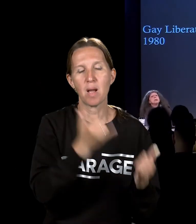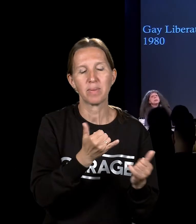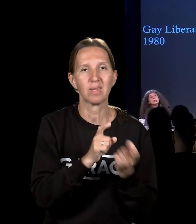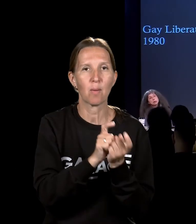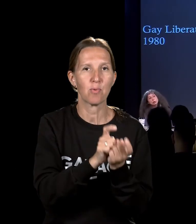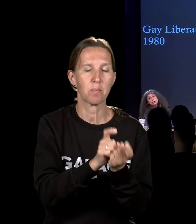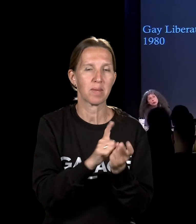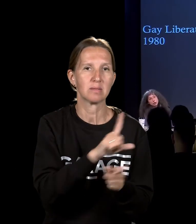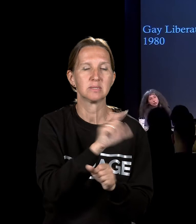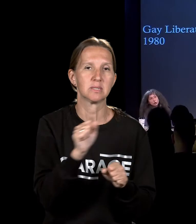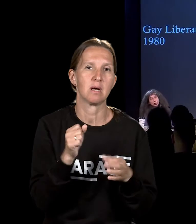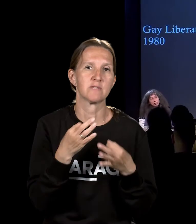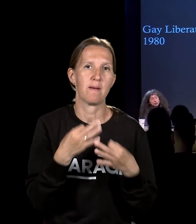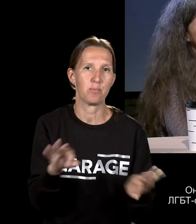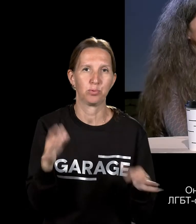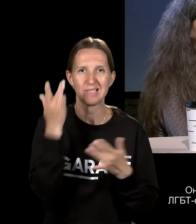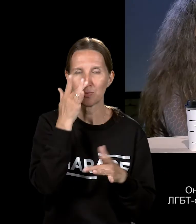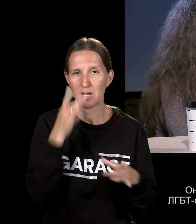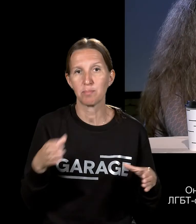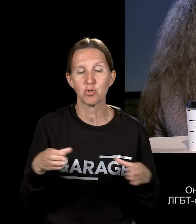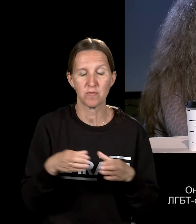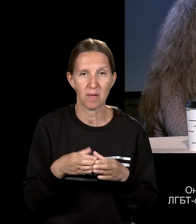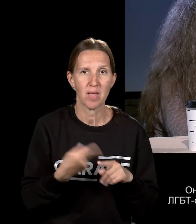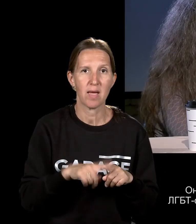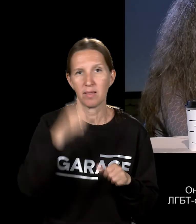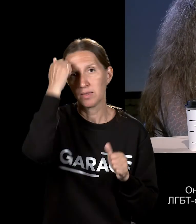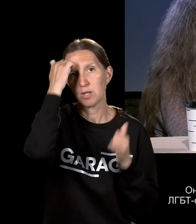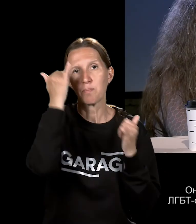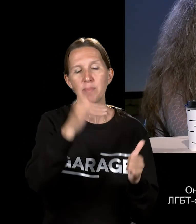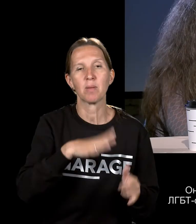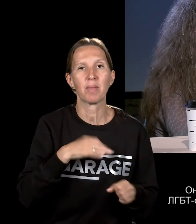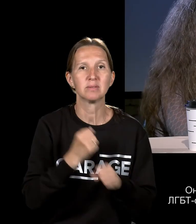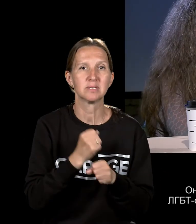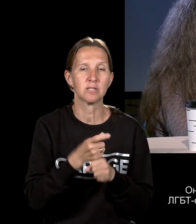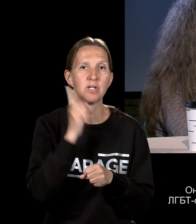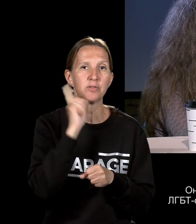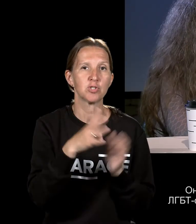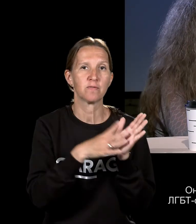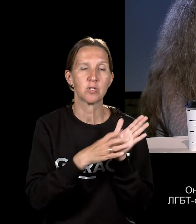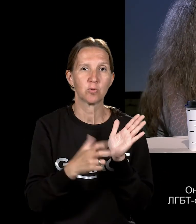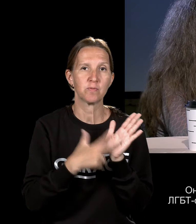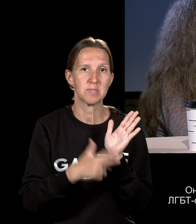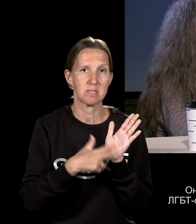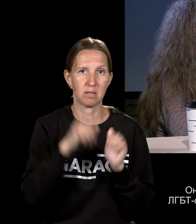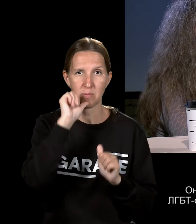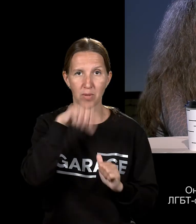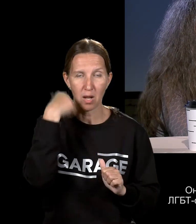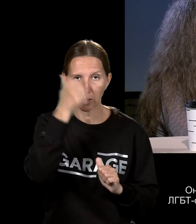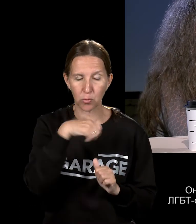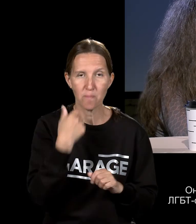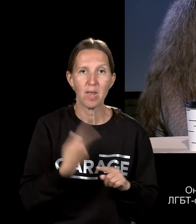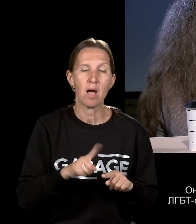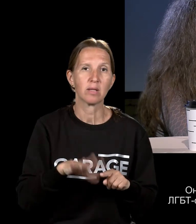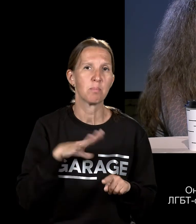«Борьбе за свободу сексуальных меньшинств» ГБТ-сообщества, которое сделано в 80-м году, посвящен он